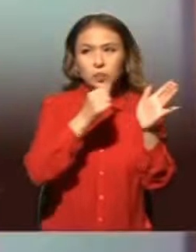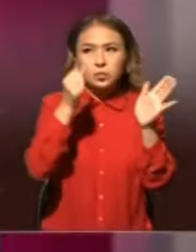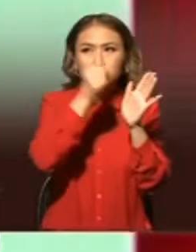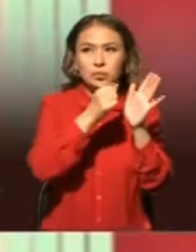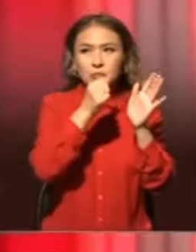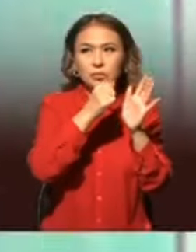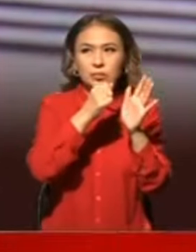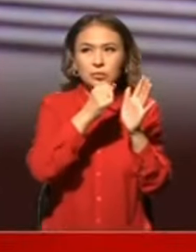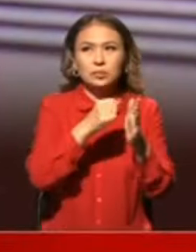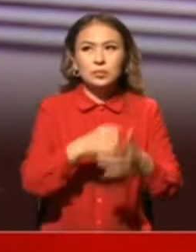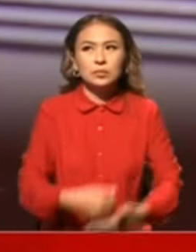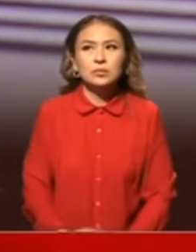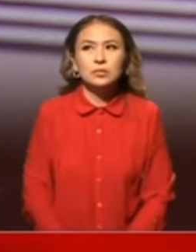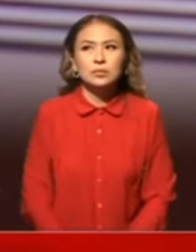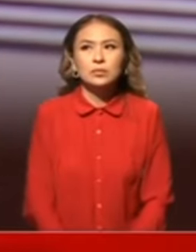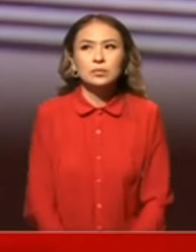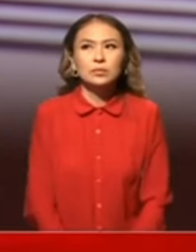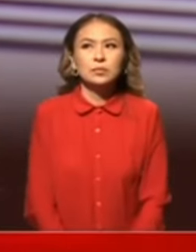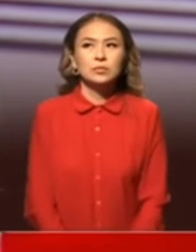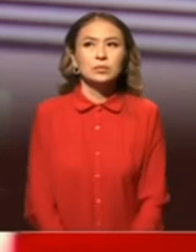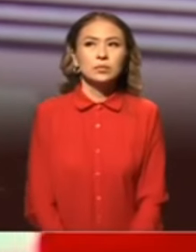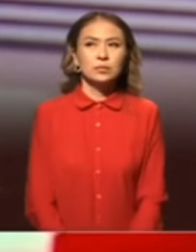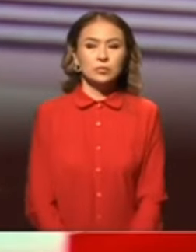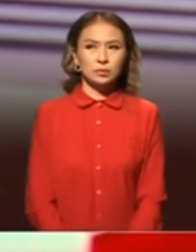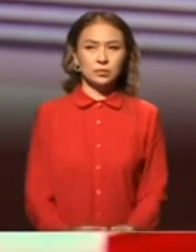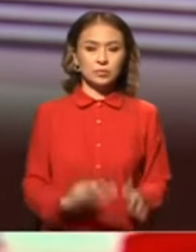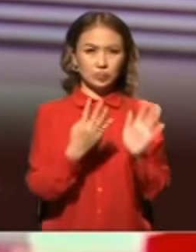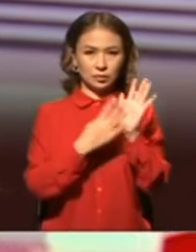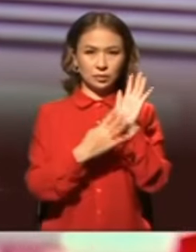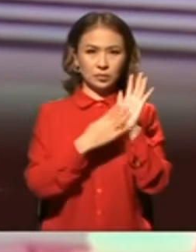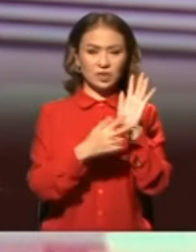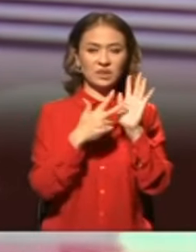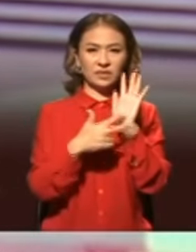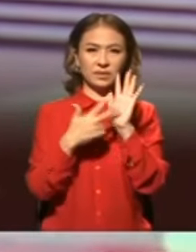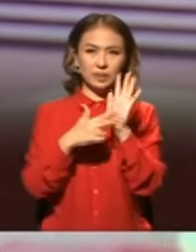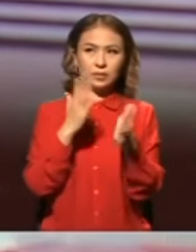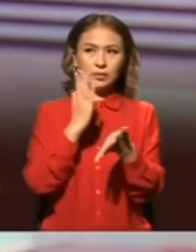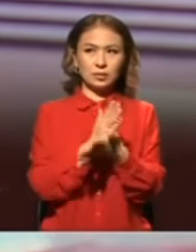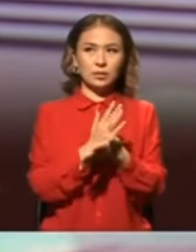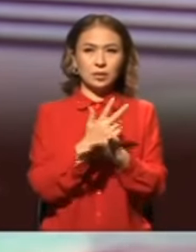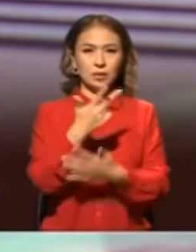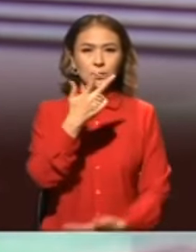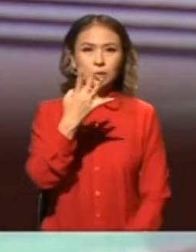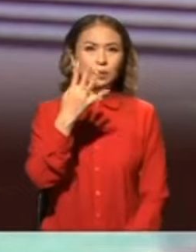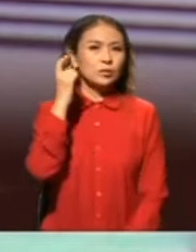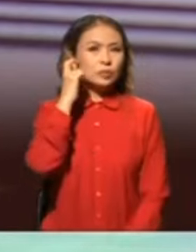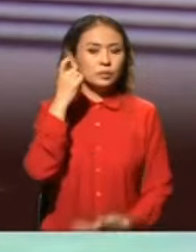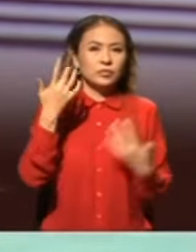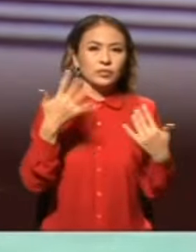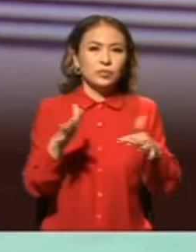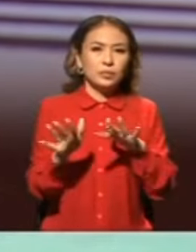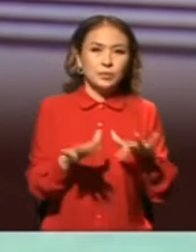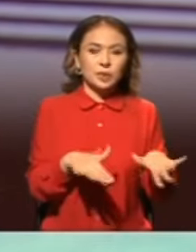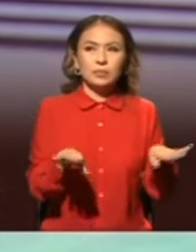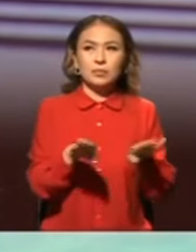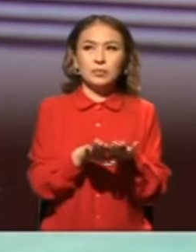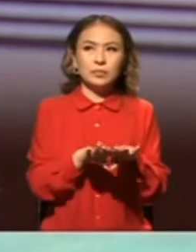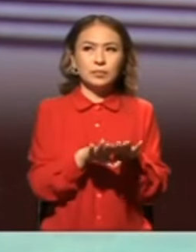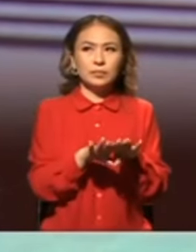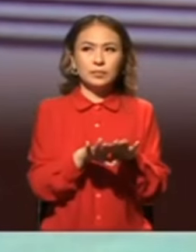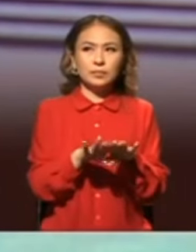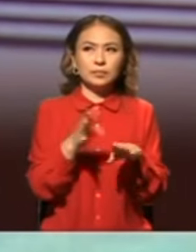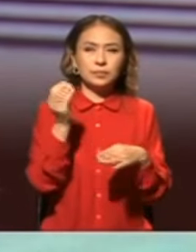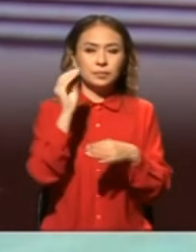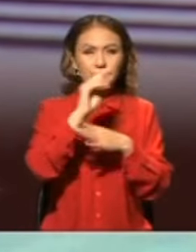екен кішкене болса, да? Союз ғұламай тұр. Иә. 90-шы, 80-ші жылда техникалар бар. 34 жыл болды. Иә. Бірақ жаңағыдай